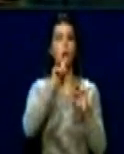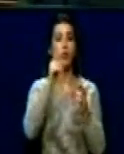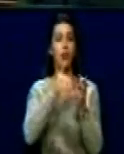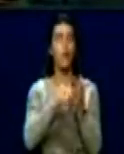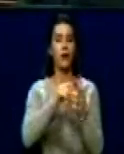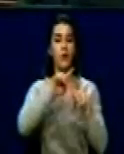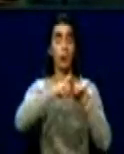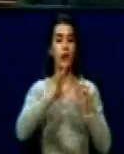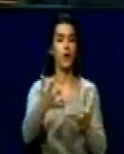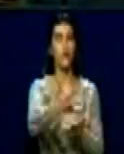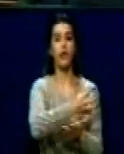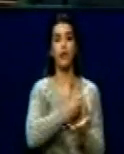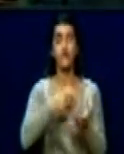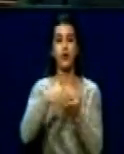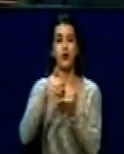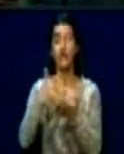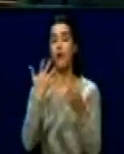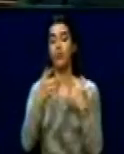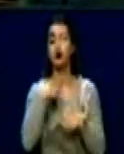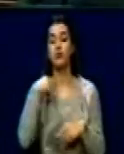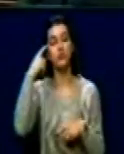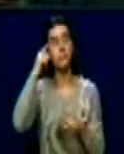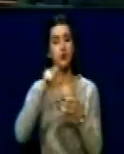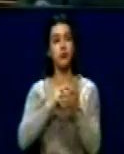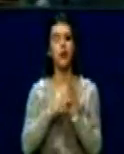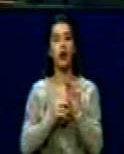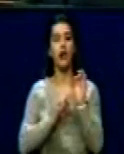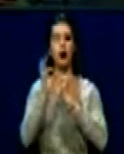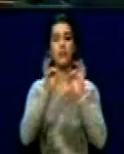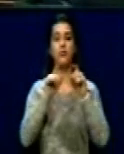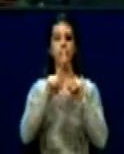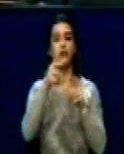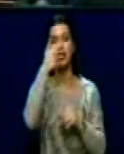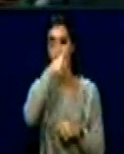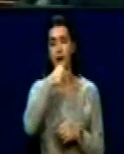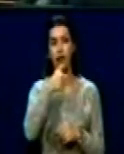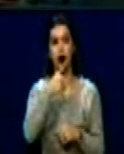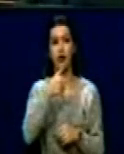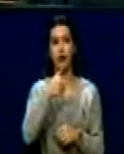të shfrytëzuara, ose thjesht ne projektojmë që ta mbajmë tërë sektorin